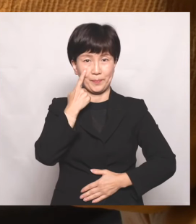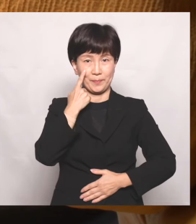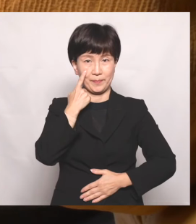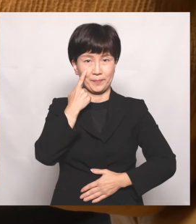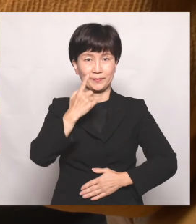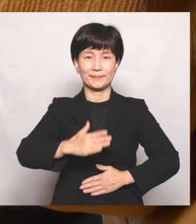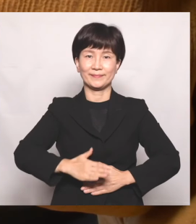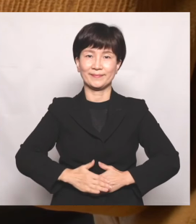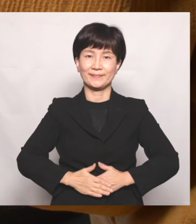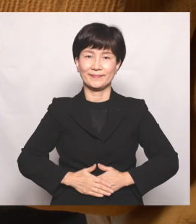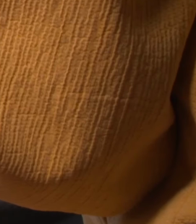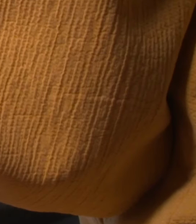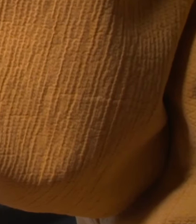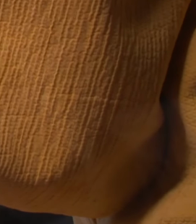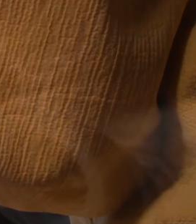되돌아봅니다.